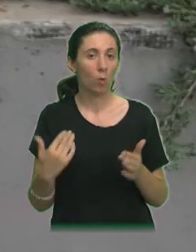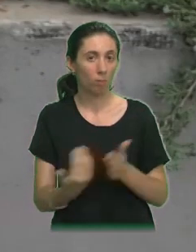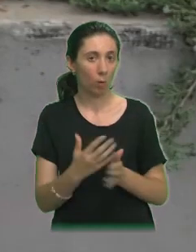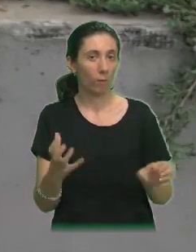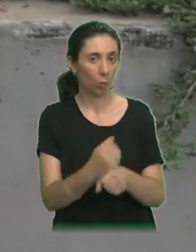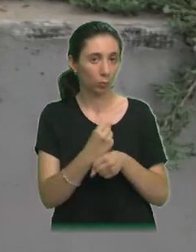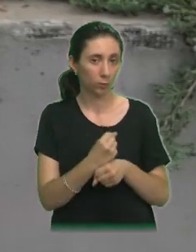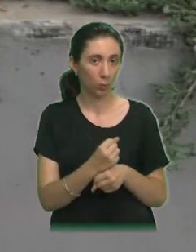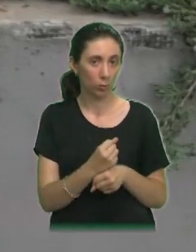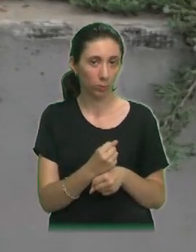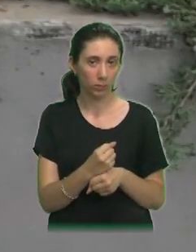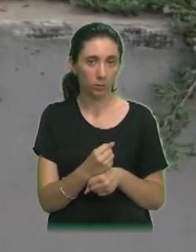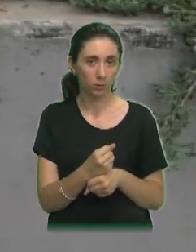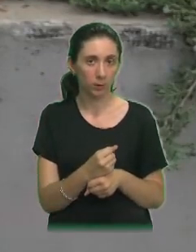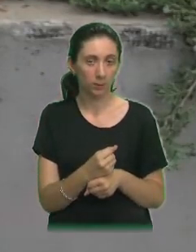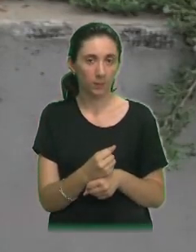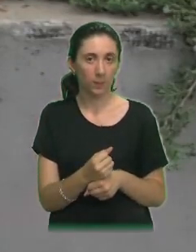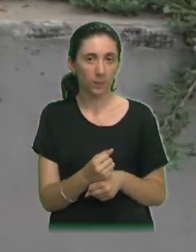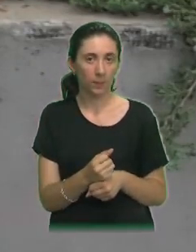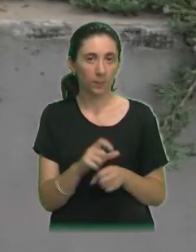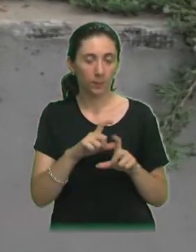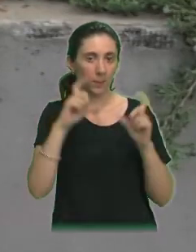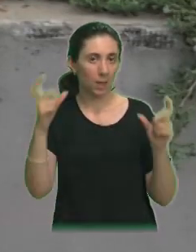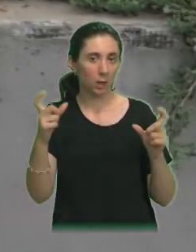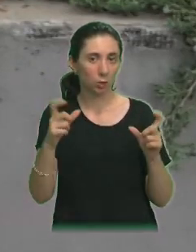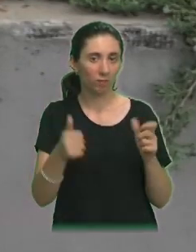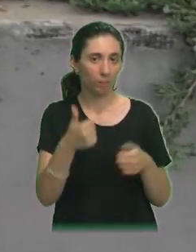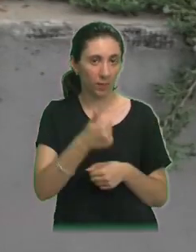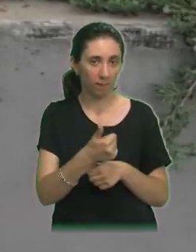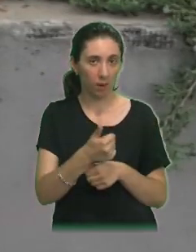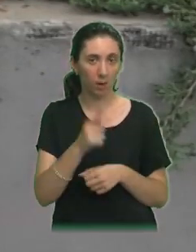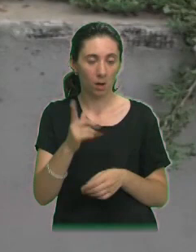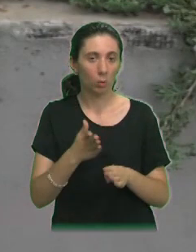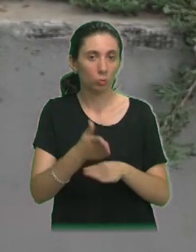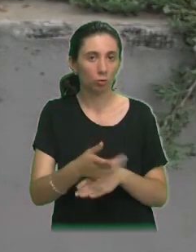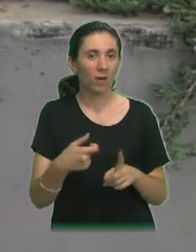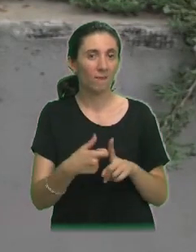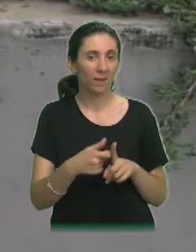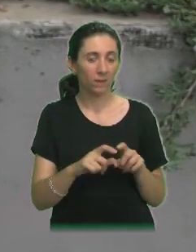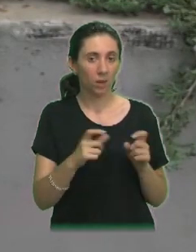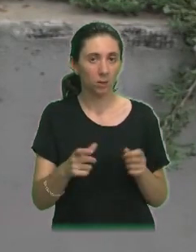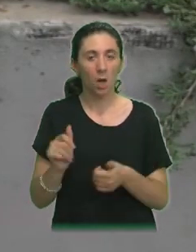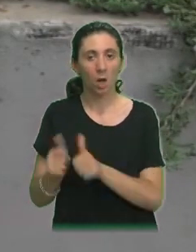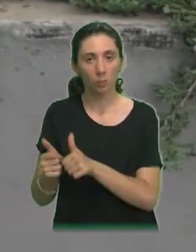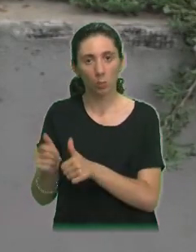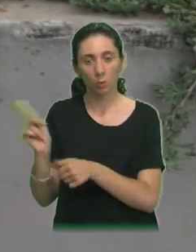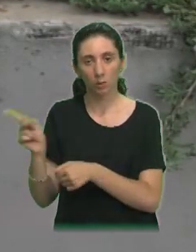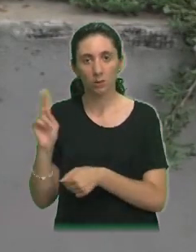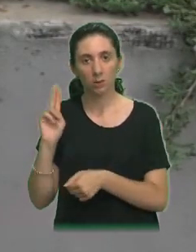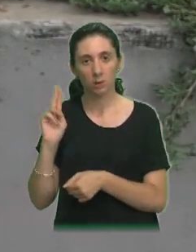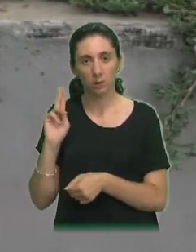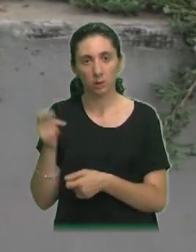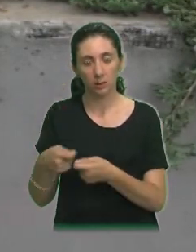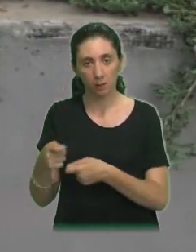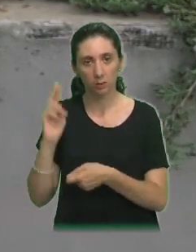naslov prvaka i ići u kvalifikaciji. Sa Sportskim savezom gluhih sada je pred nama zadatak da obranimo sve